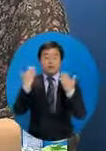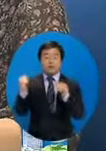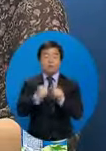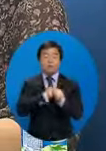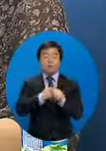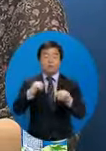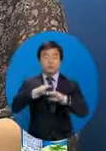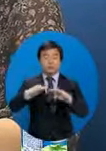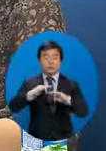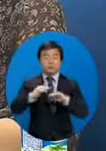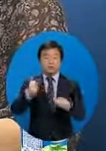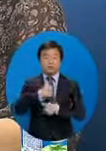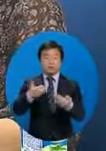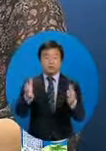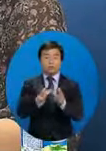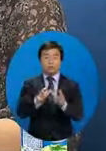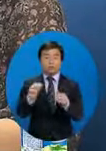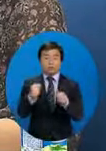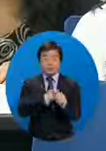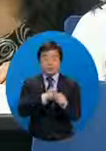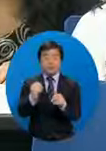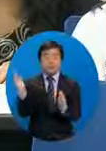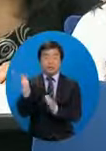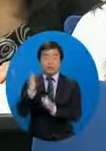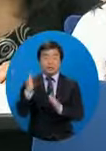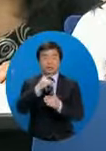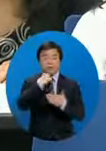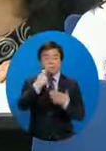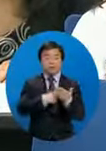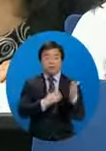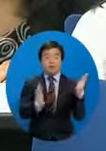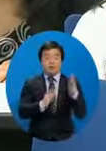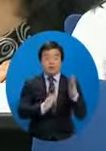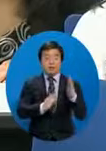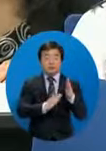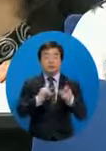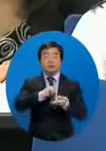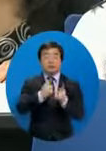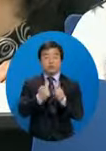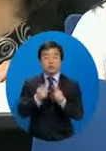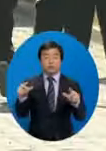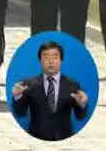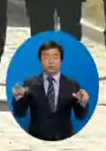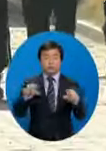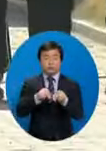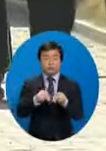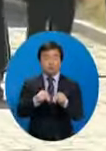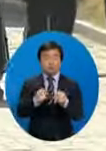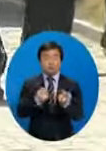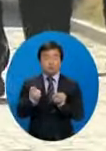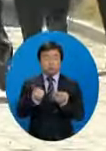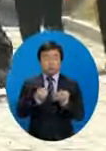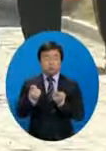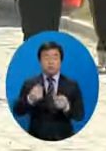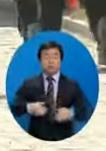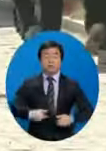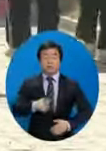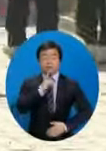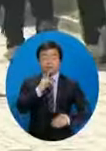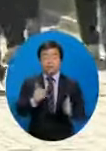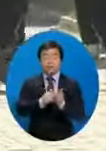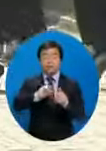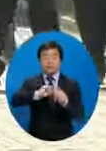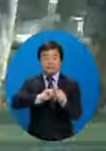학교폭력대책자치위원회에 가해 학생과 피해 학생의 화해 조정 권한을 부여하는 내용도 포함되어 있습니다. 가해 학생을 처벌하기